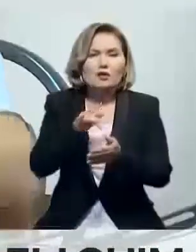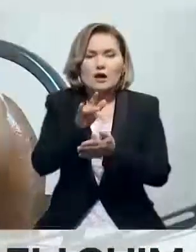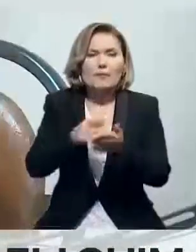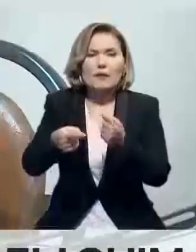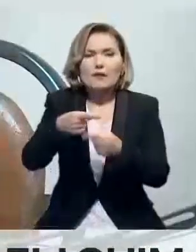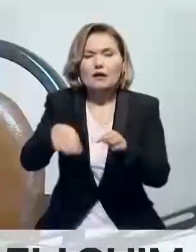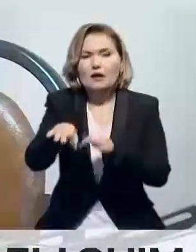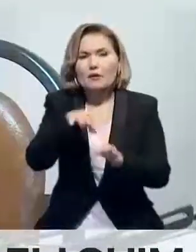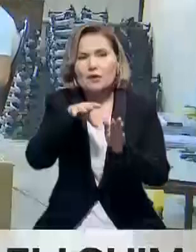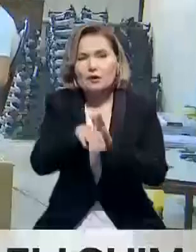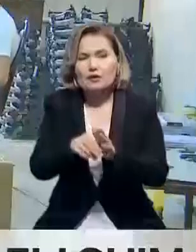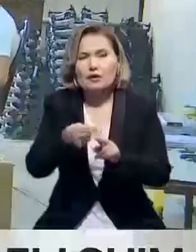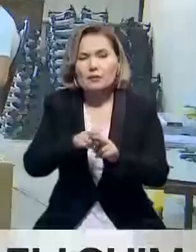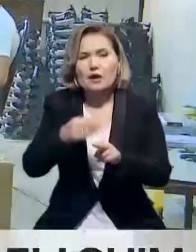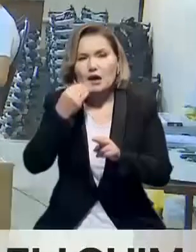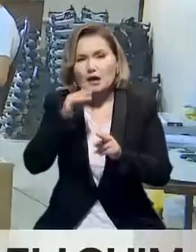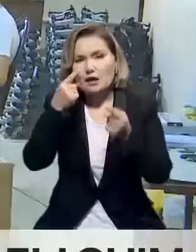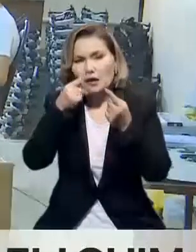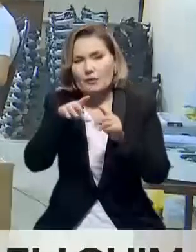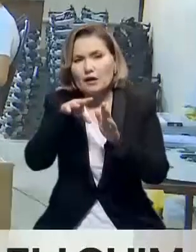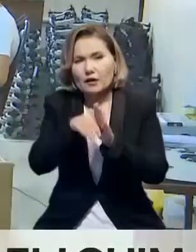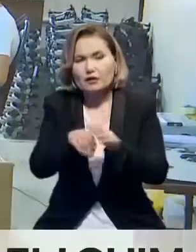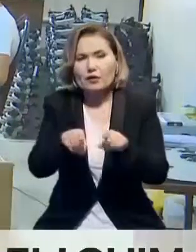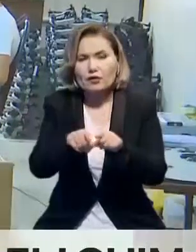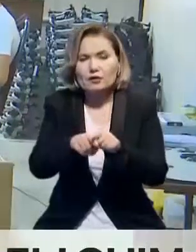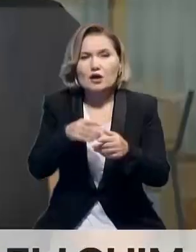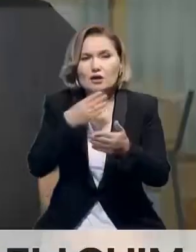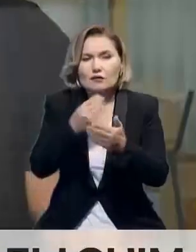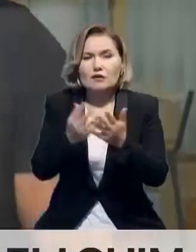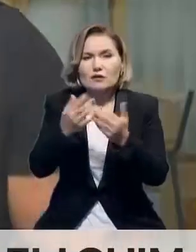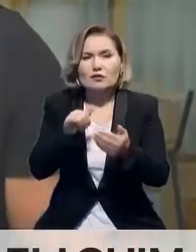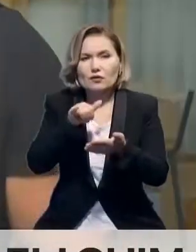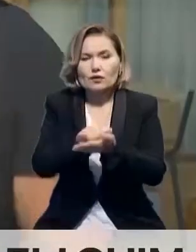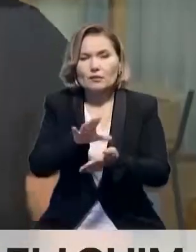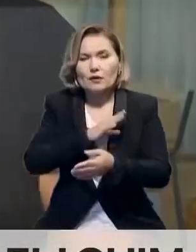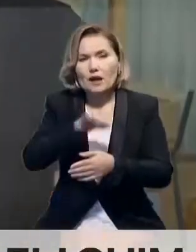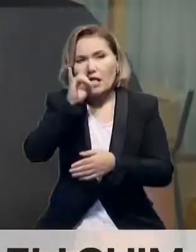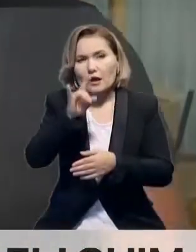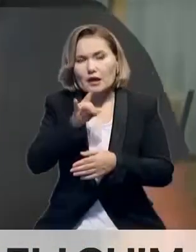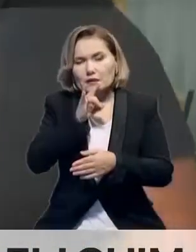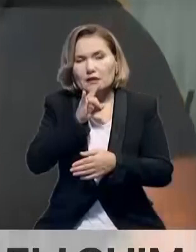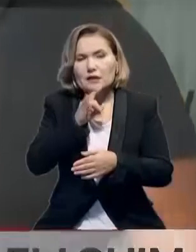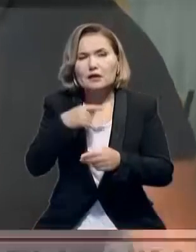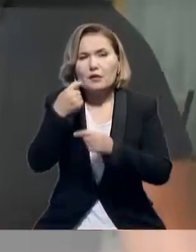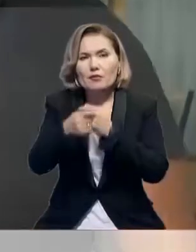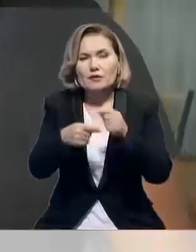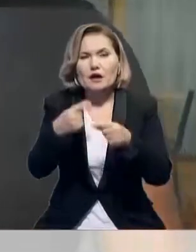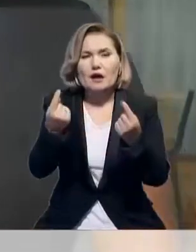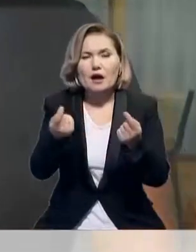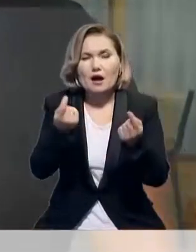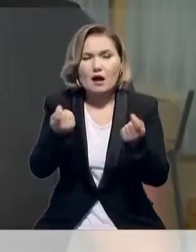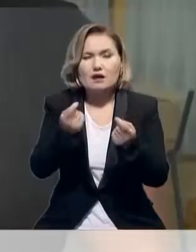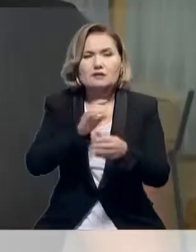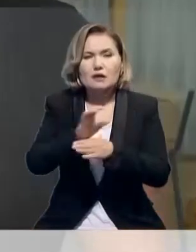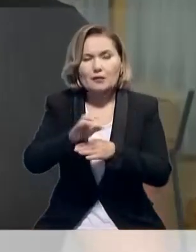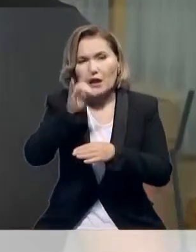бизнестің жол картасы аясында озық технологиялы желі орнатуға қол жеткізді. Қазақстанда тауар түрі аз өндірілгеннен кейін көбінесе